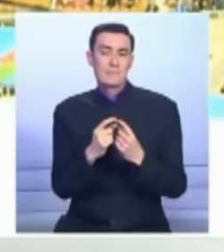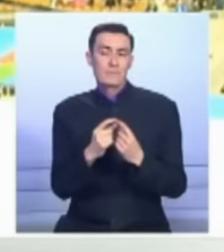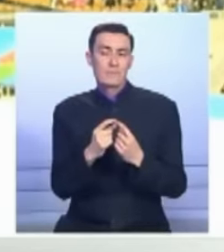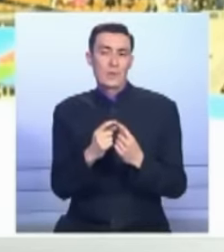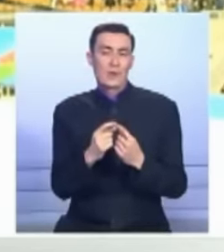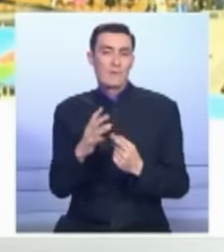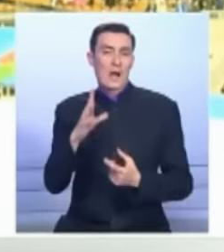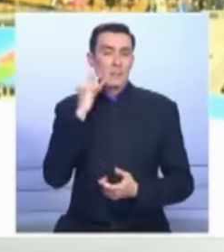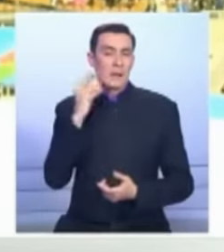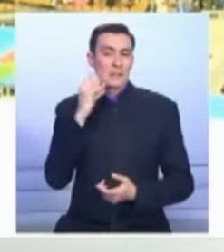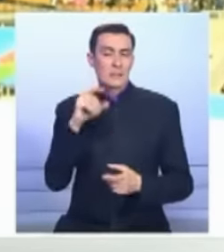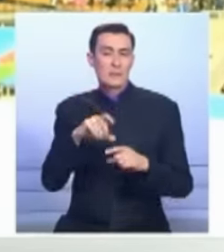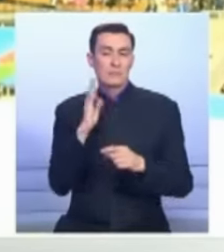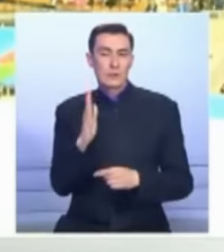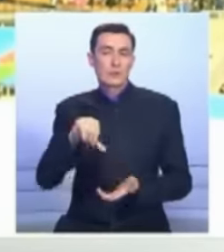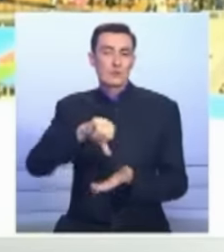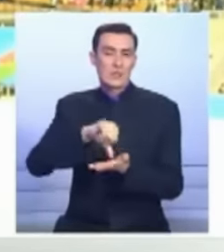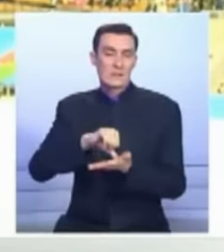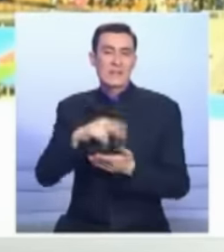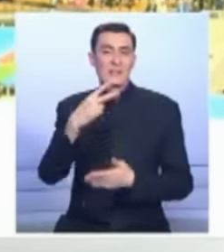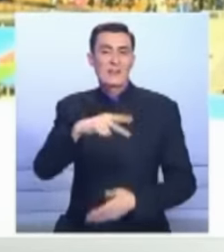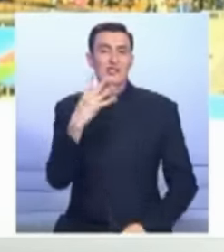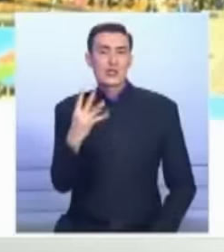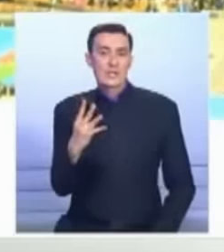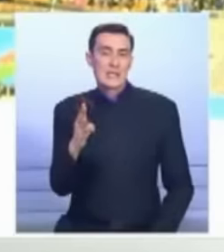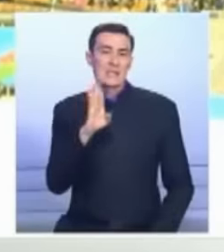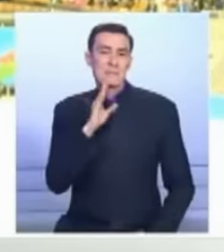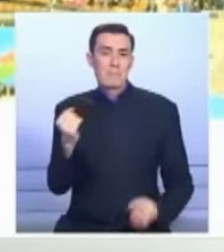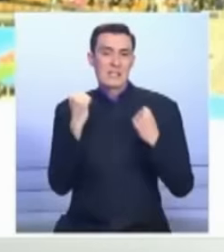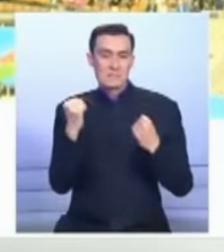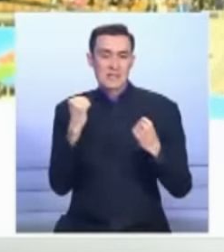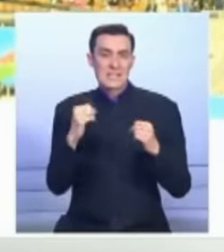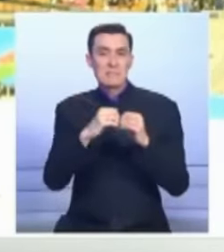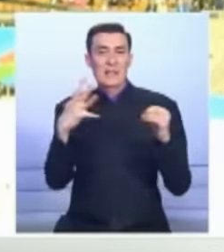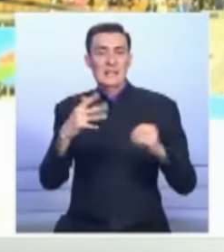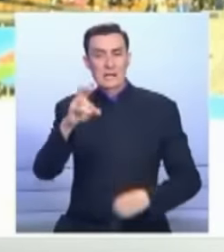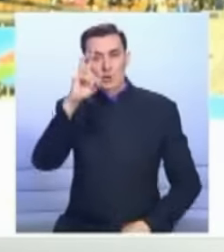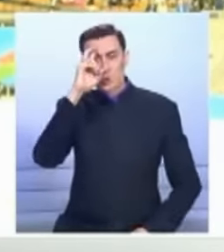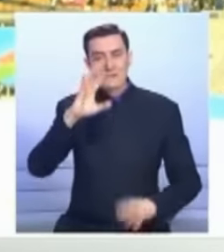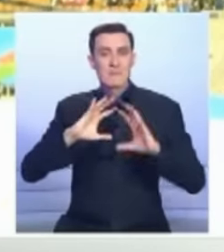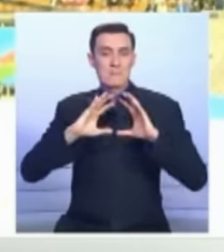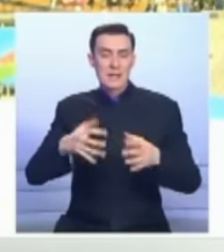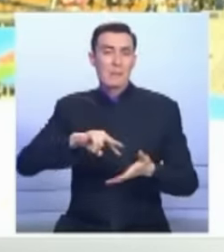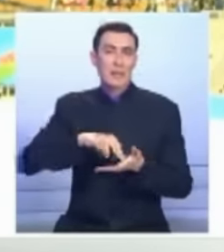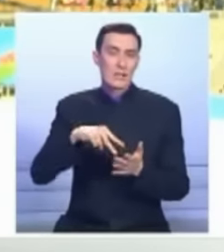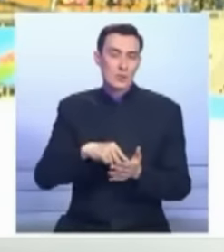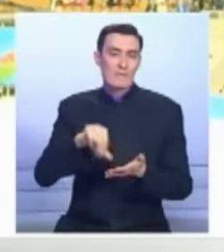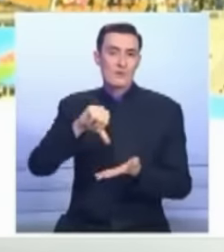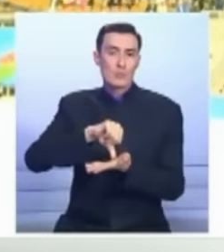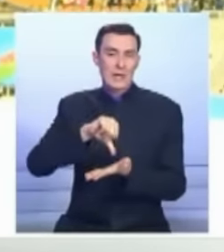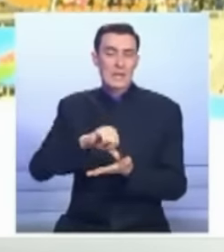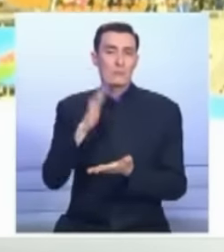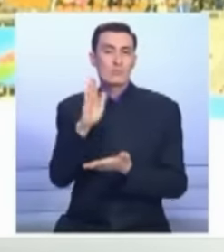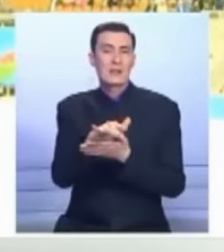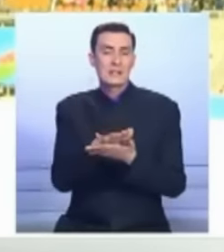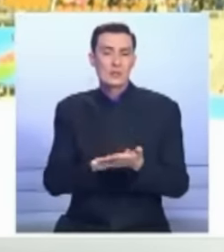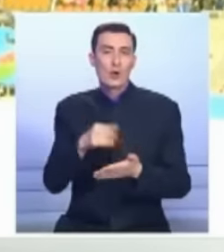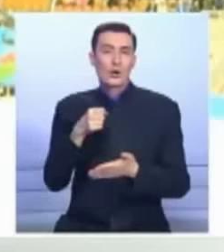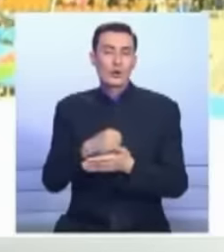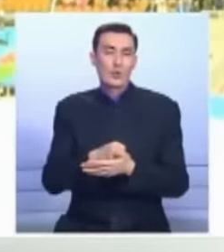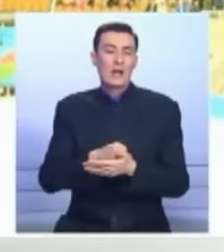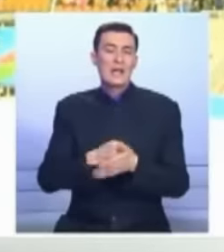Сегодня на лед Алматы-Арена одна за другой выходят 24 спортсменки из 15 стран. Планируется, что выступления продлятся до